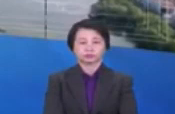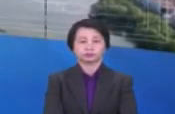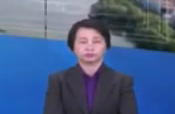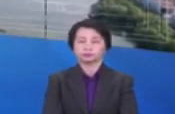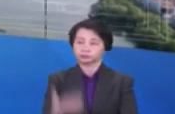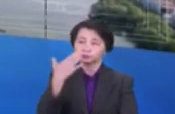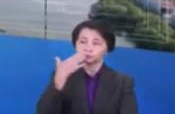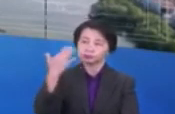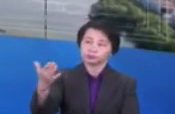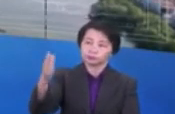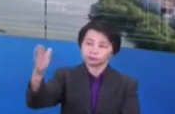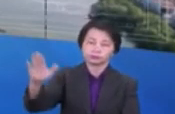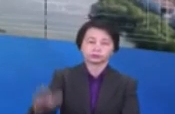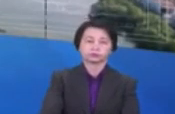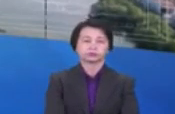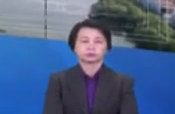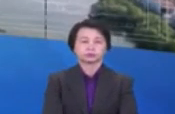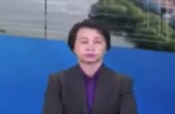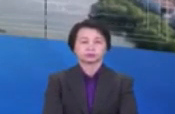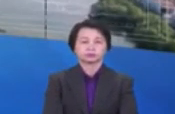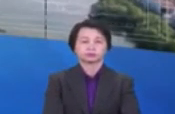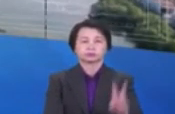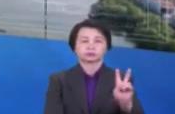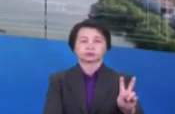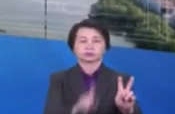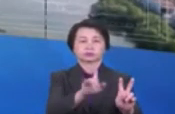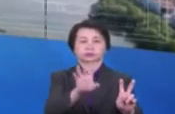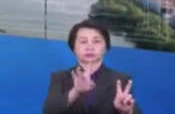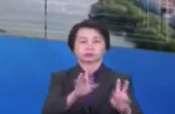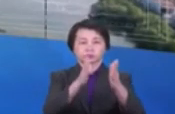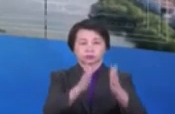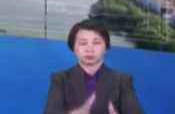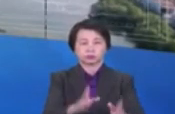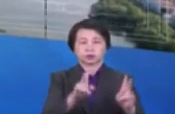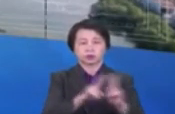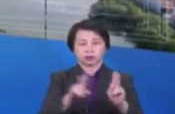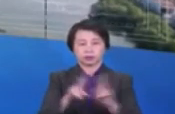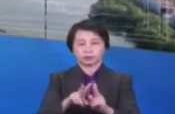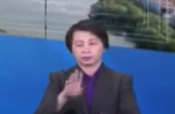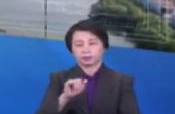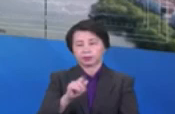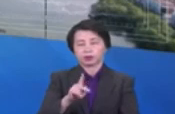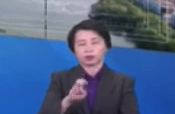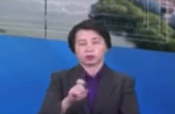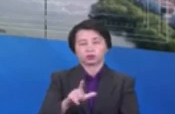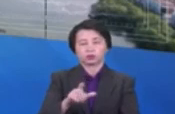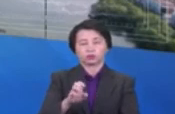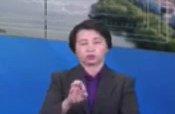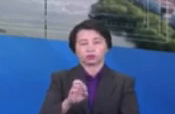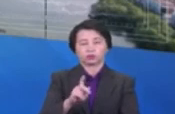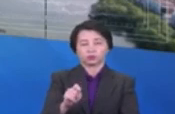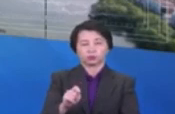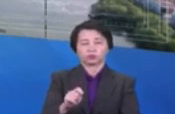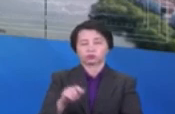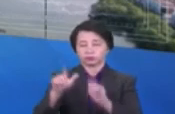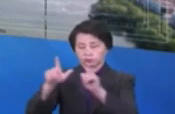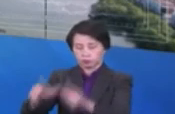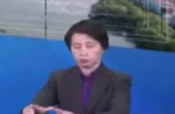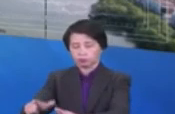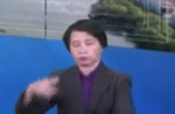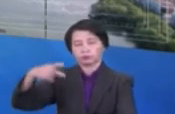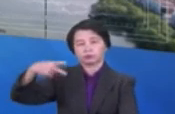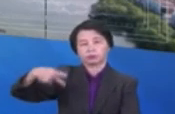Baik, terima kasih Dulis untuk laporannya. Seramai 218 penduduk dari Kampung Bakalo Beaufort kini ditempatkan di Pusat Penempatan